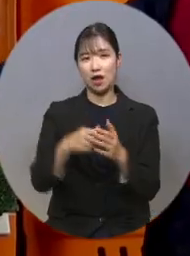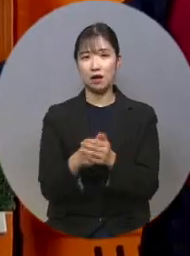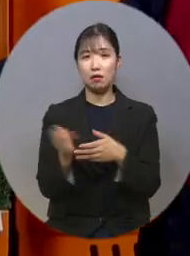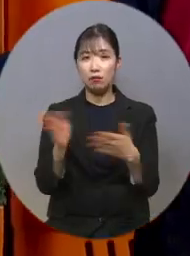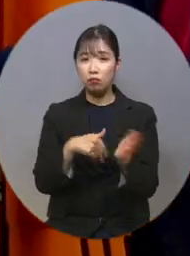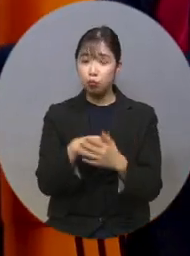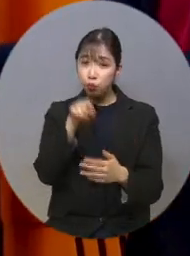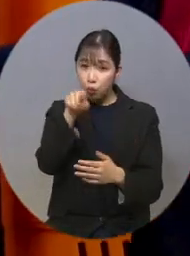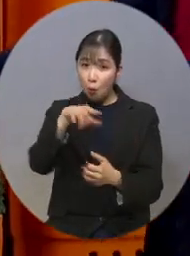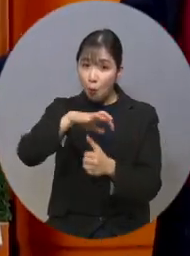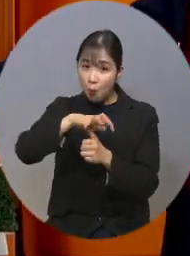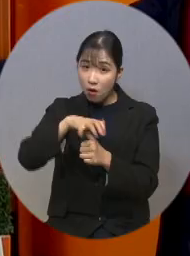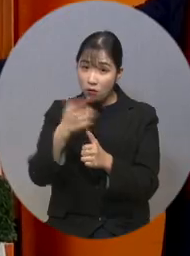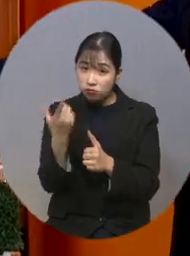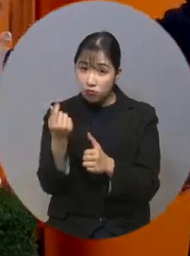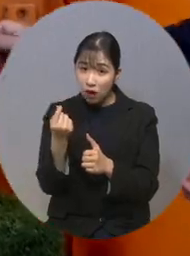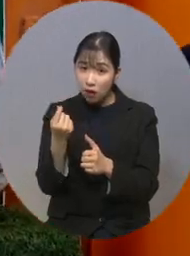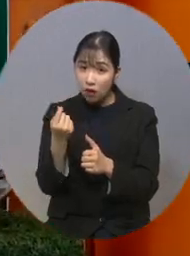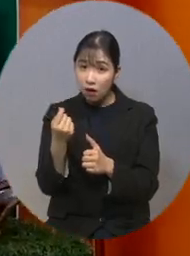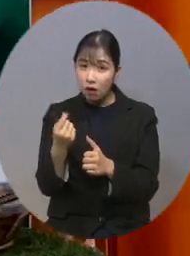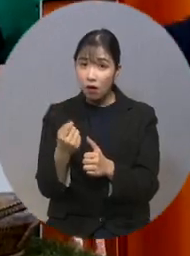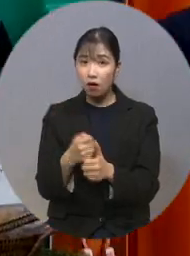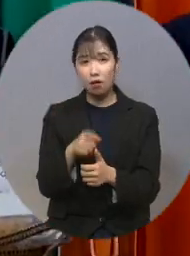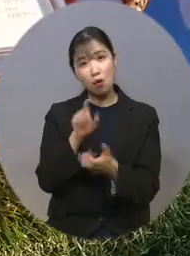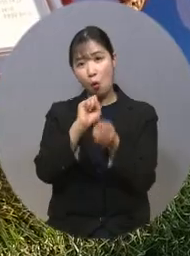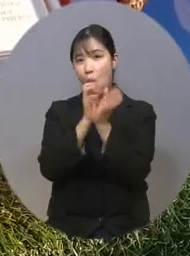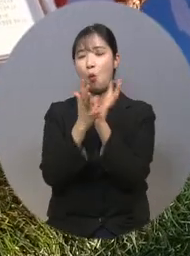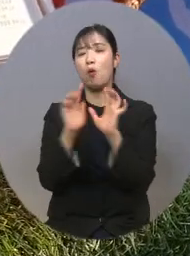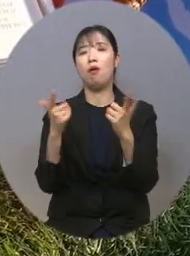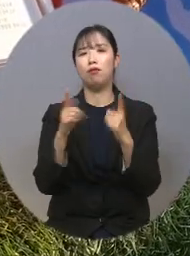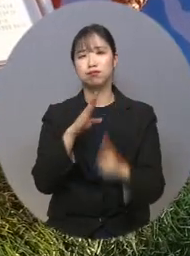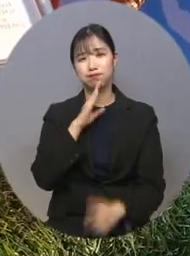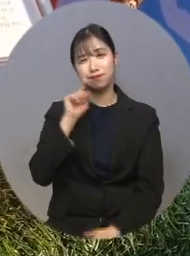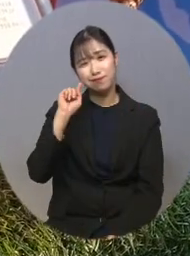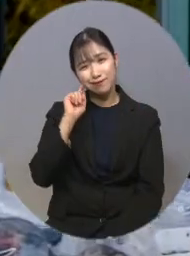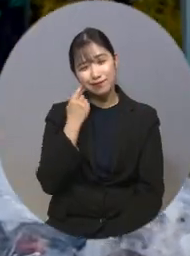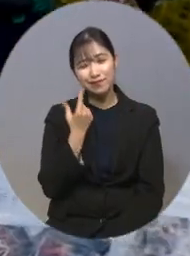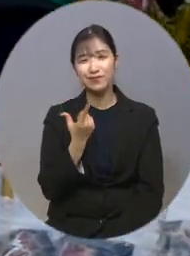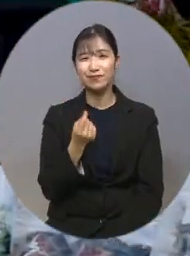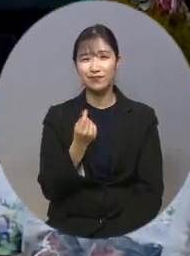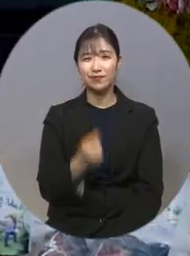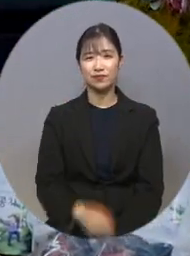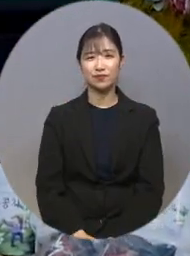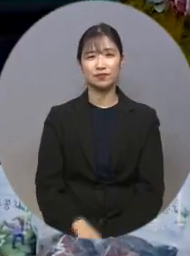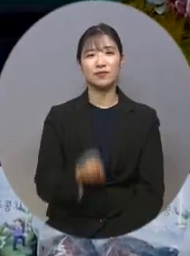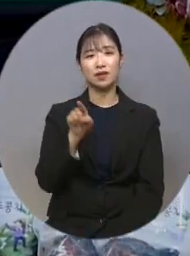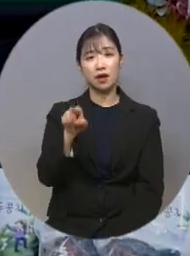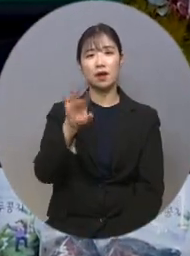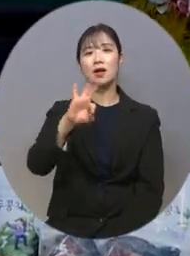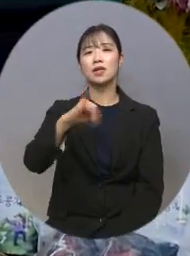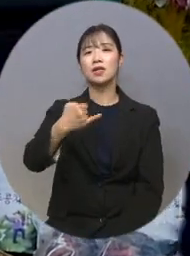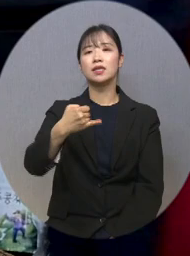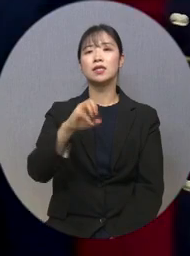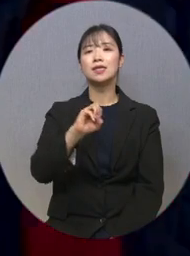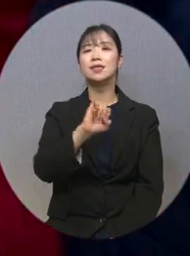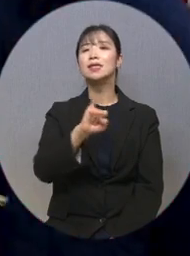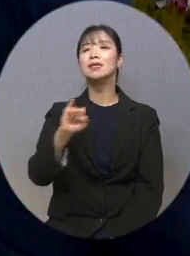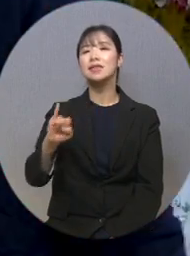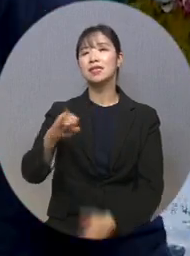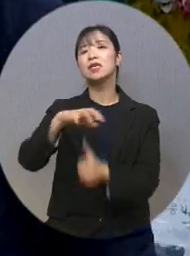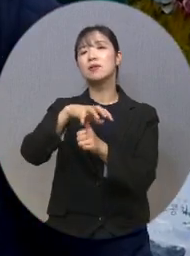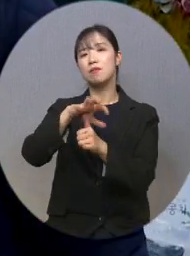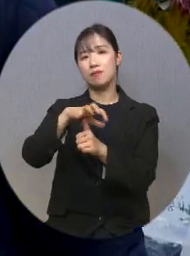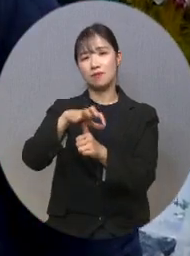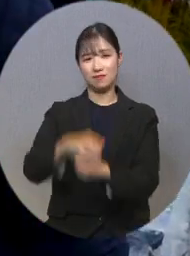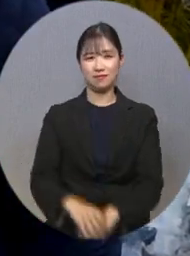이게 버섯이에요. 이 꽃 아닙니다. 오? 너무 이쁘죠? 예. 은이버섯. 여러분들 아시죠?